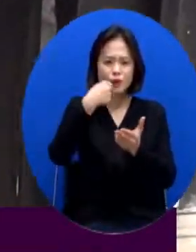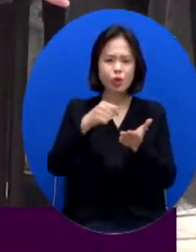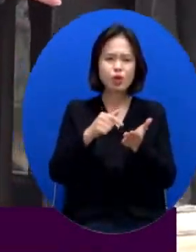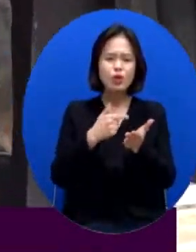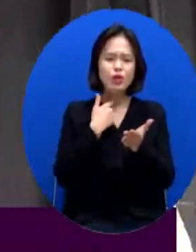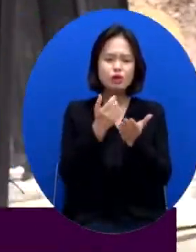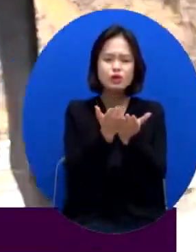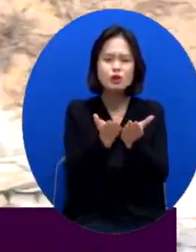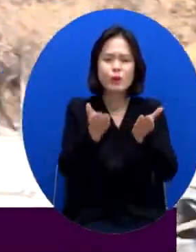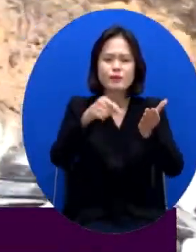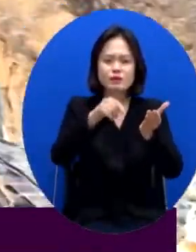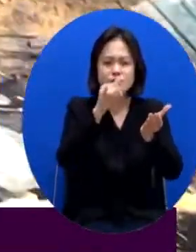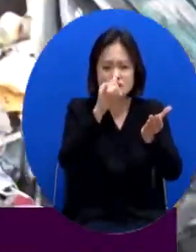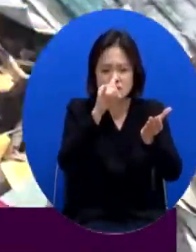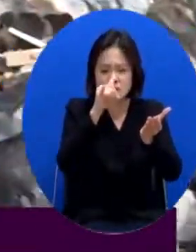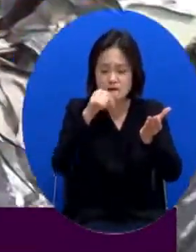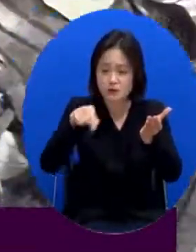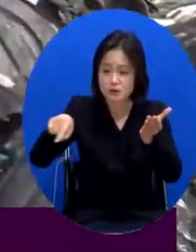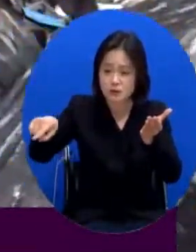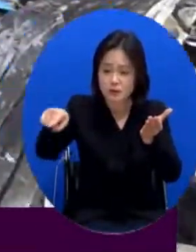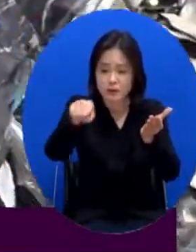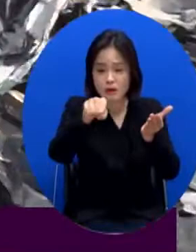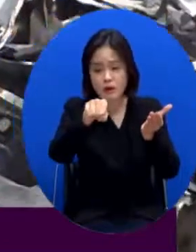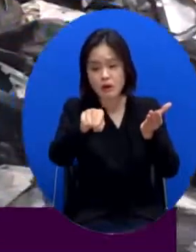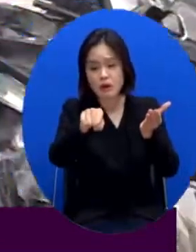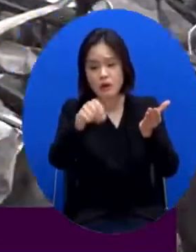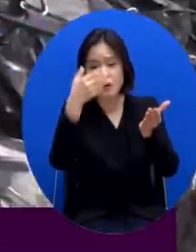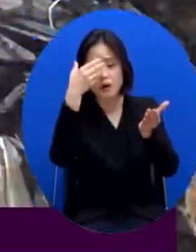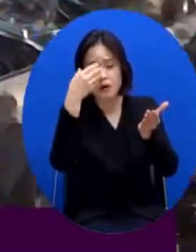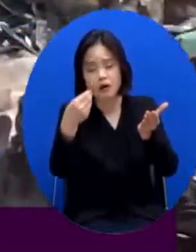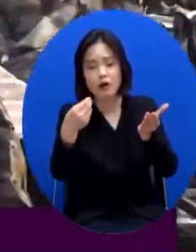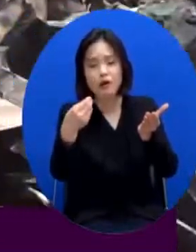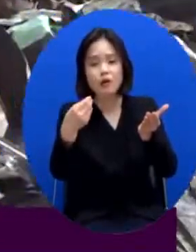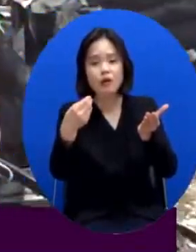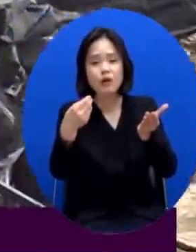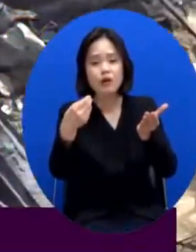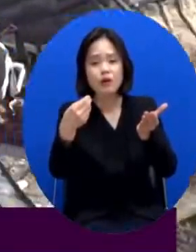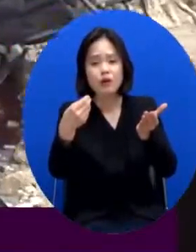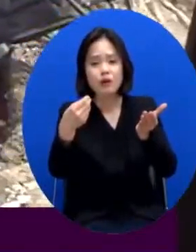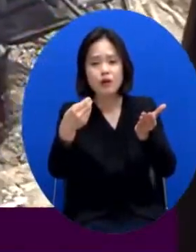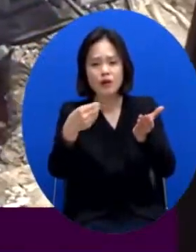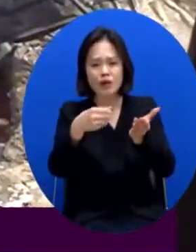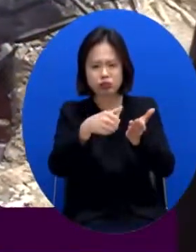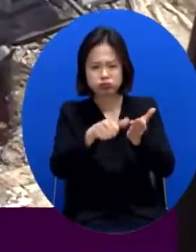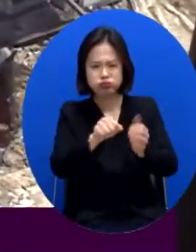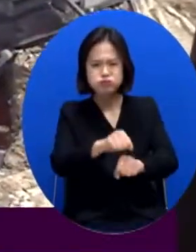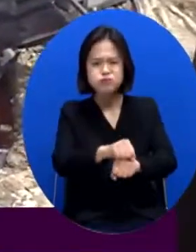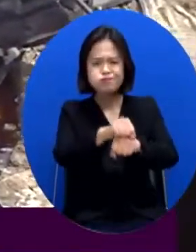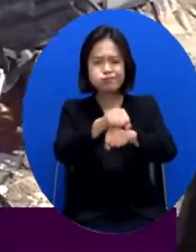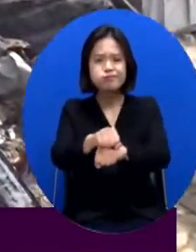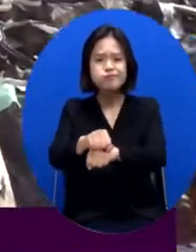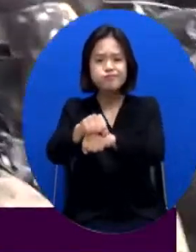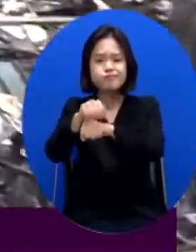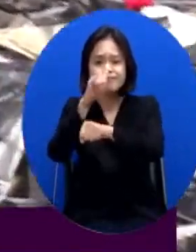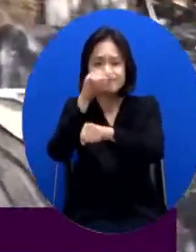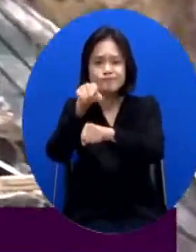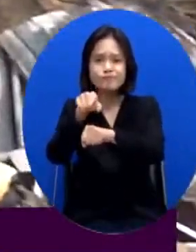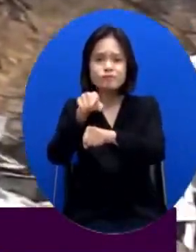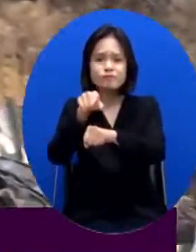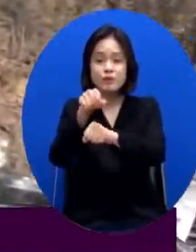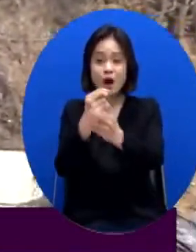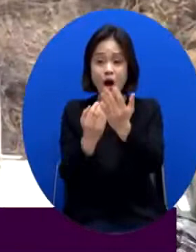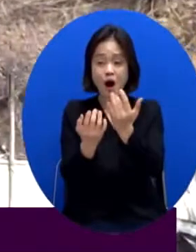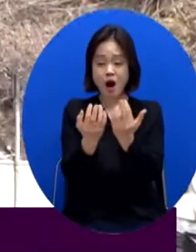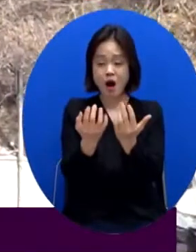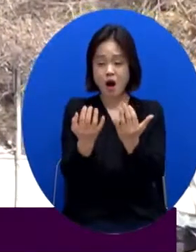왼쪽에 밑에 보시면 지금 판넬들이 많이 쌓여 있는 모습을 확인할 수가 있는데, 화재 당시가 얼마나 규모가